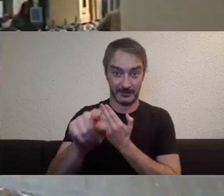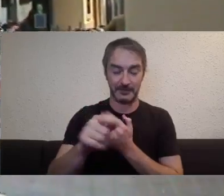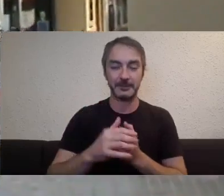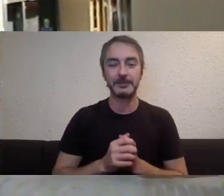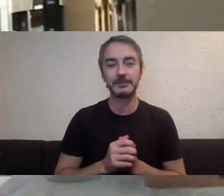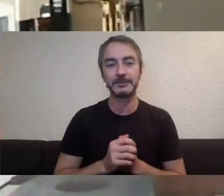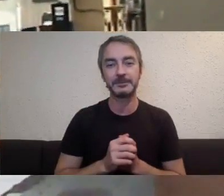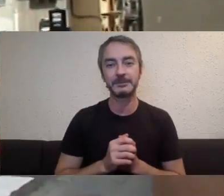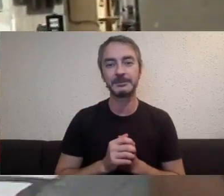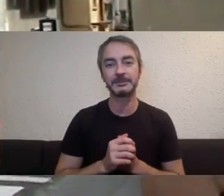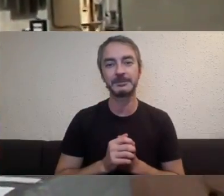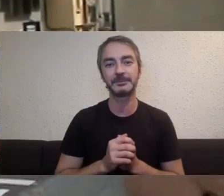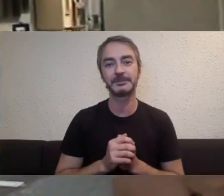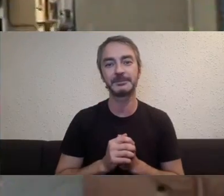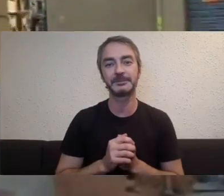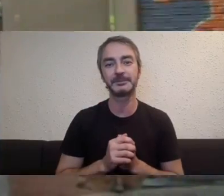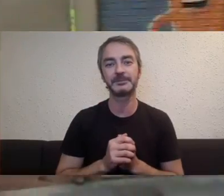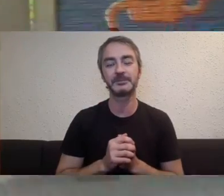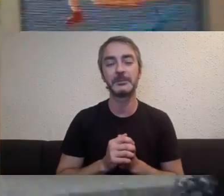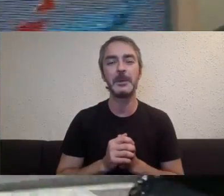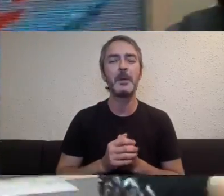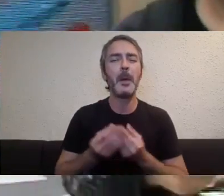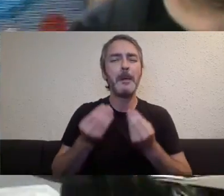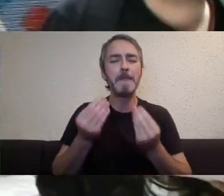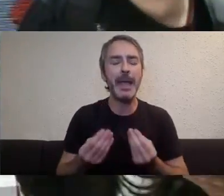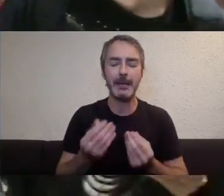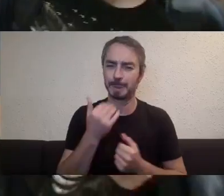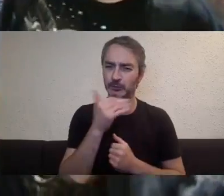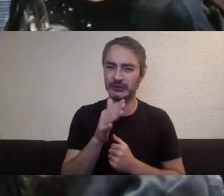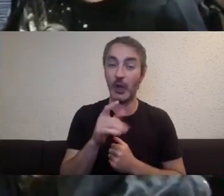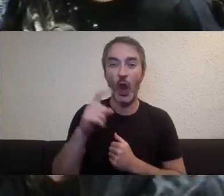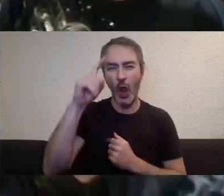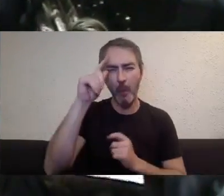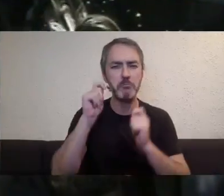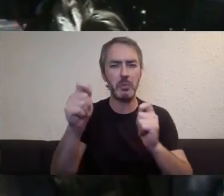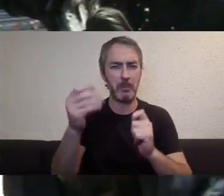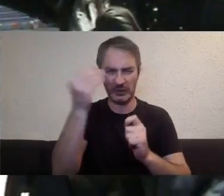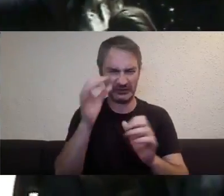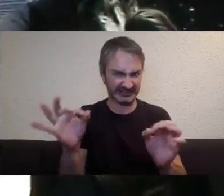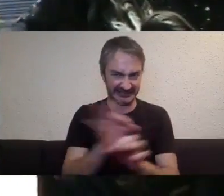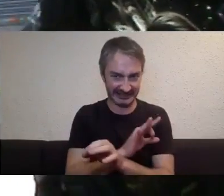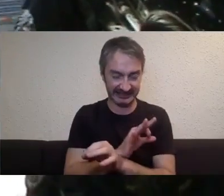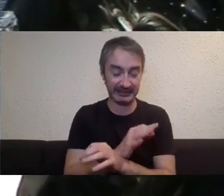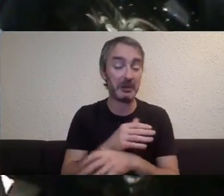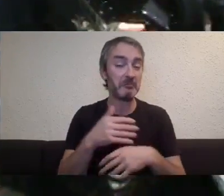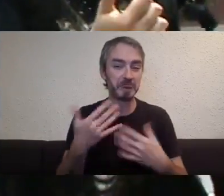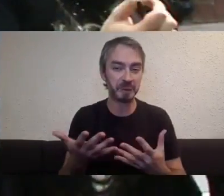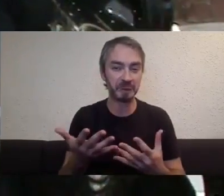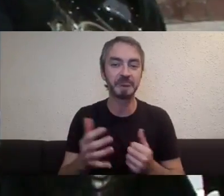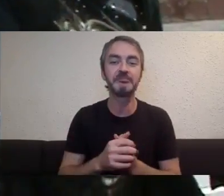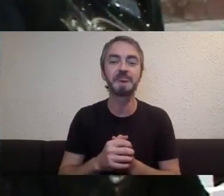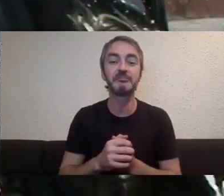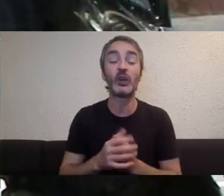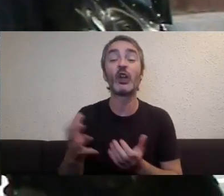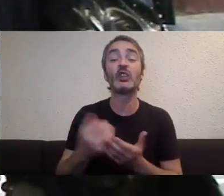aquesta es desconeix, bueno, jo diria que no va arribar a tenir nom, però bueno, amb el nom que la coneixia la